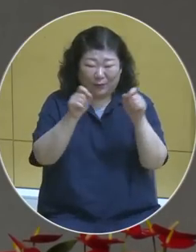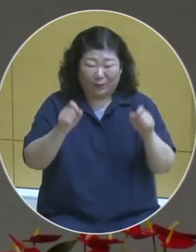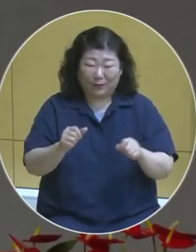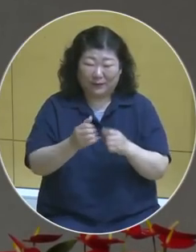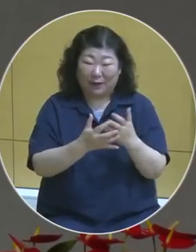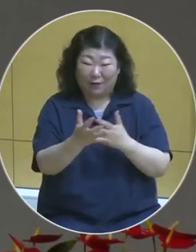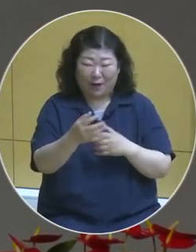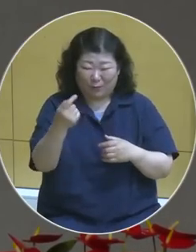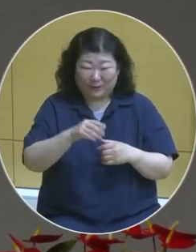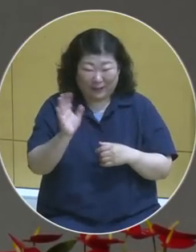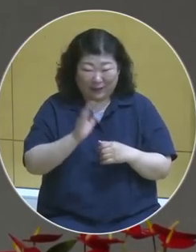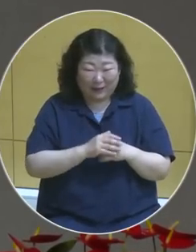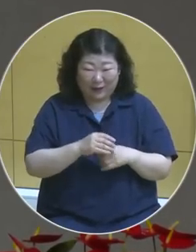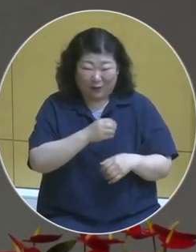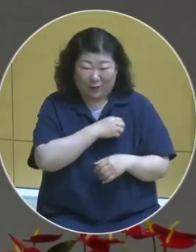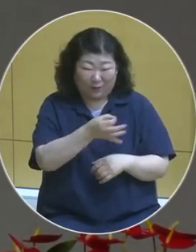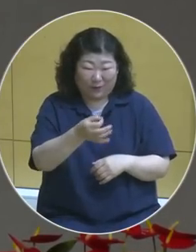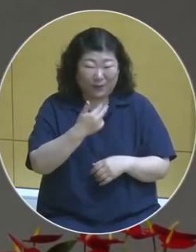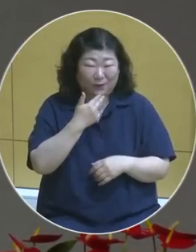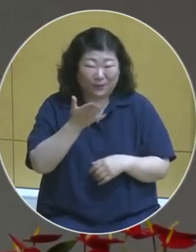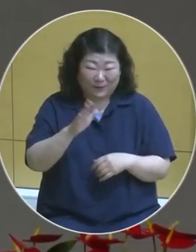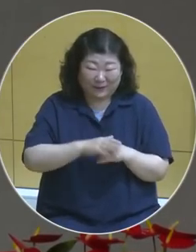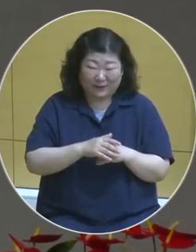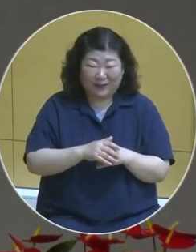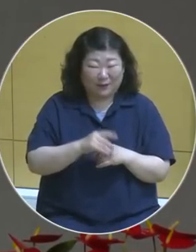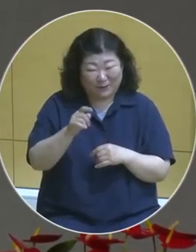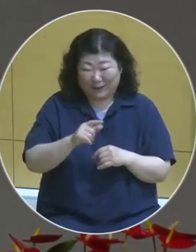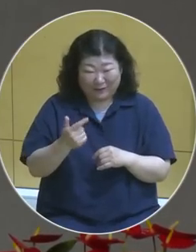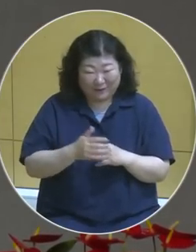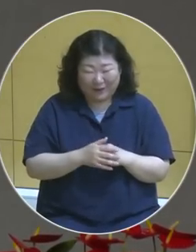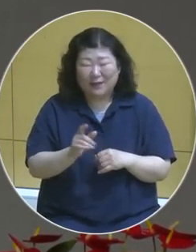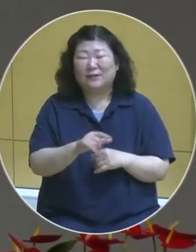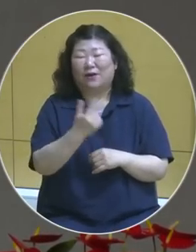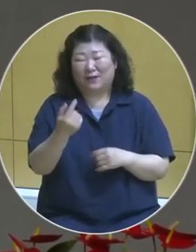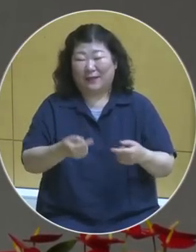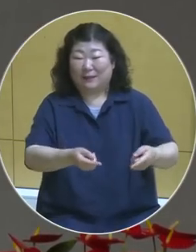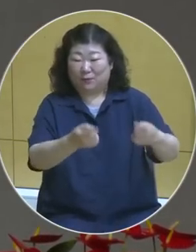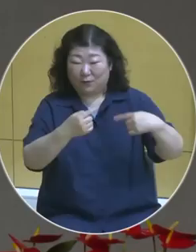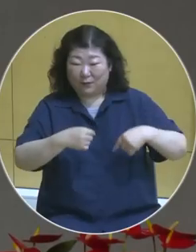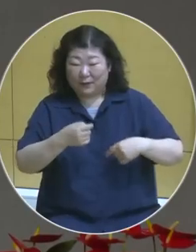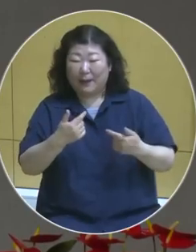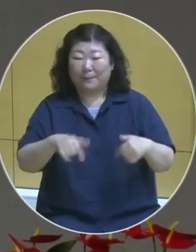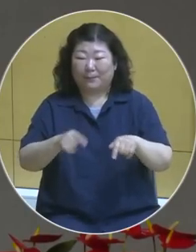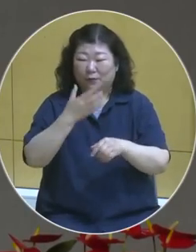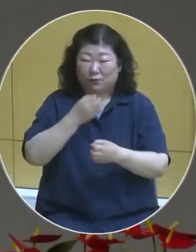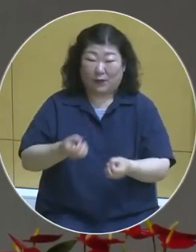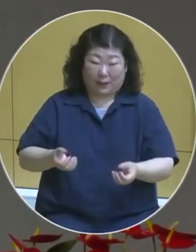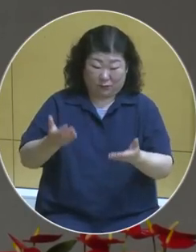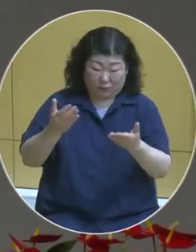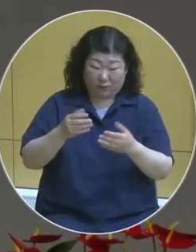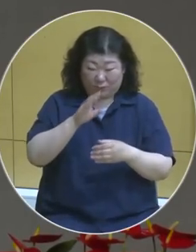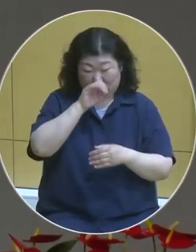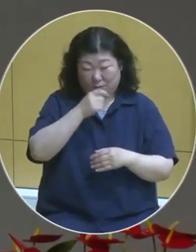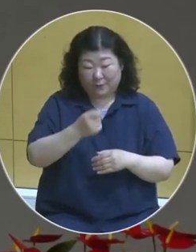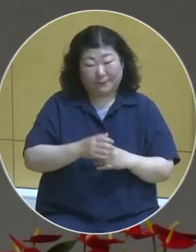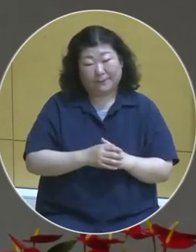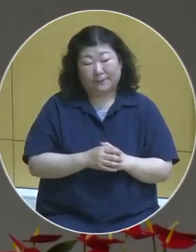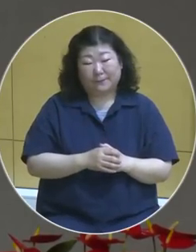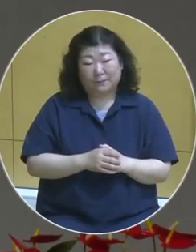모양이죠. 회비도 안 받는데 저녁에 오셔서 함께 축하해 주고 또 예배 드릴 수 있으면